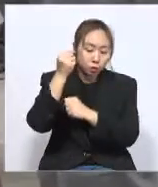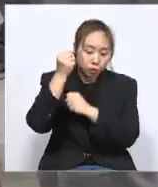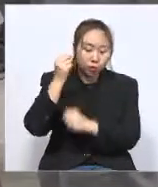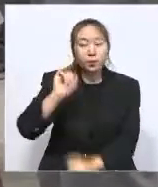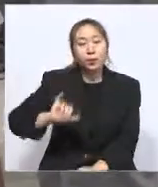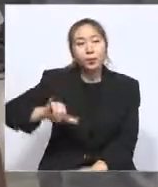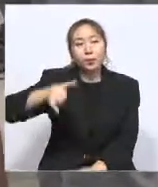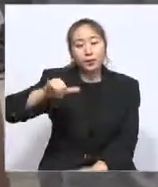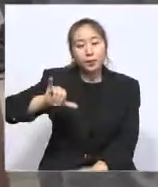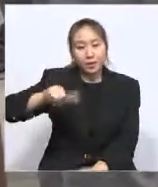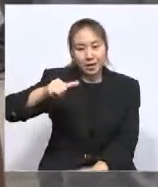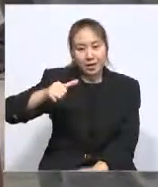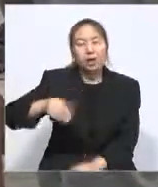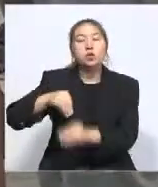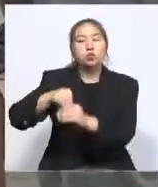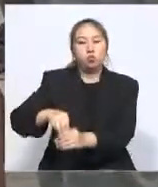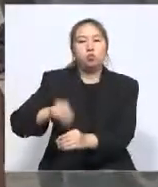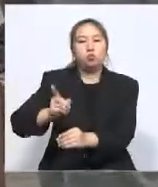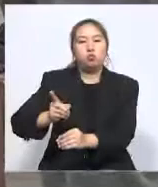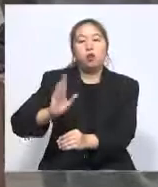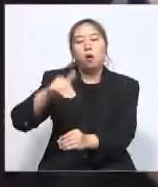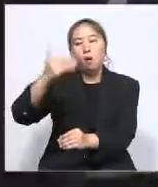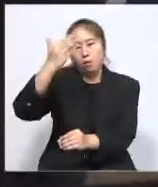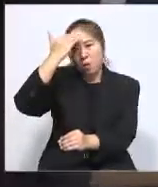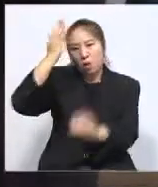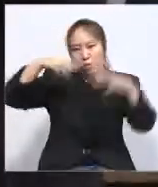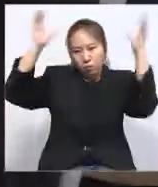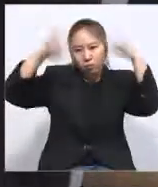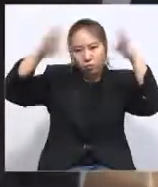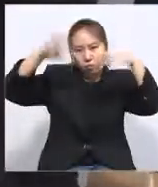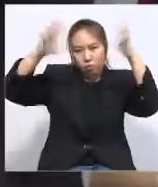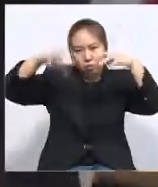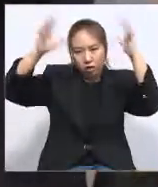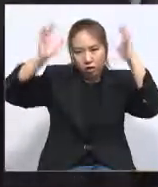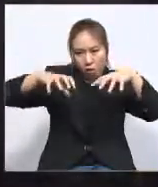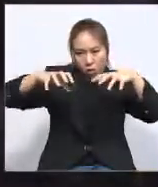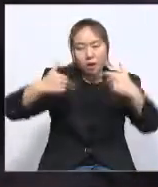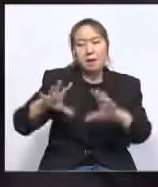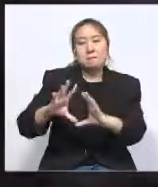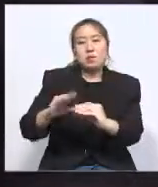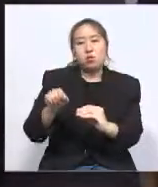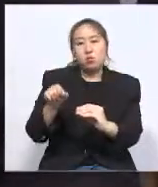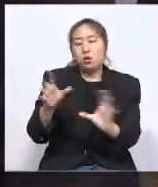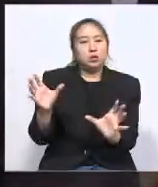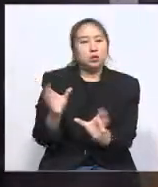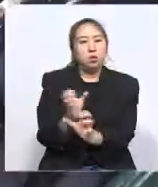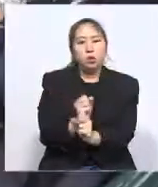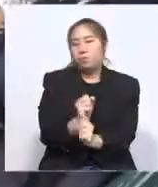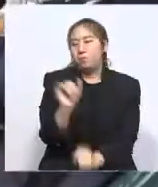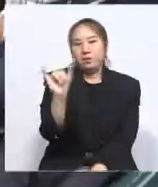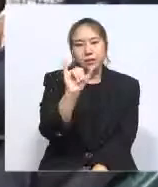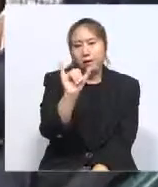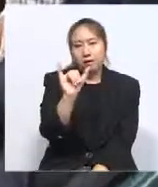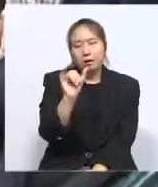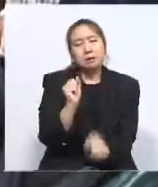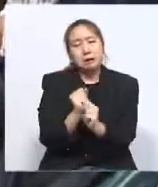จะหยุดอยู่แค่ตรงนี้ก่อนนะครับเนื่องจากว่าฝนนั้นตกแล้วก็ในที่ประชุมนั้นยังไม่ได้ข้อสรุป